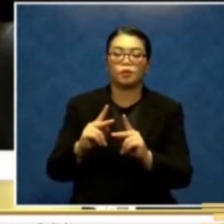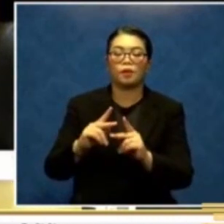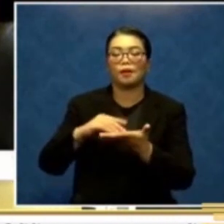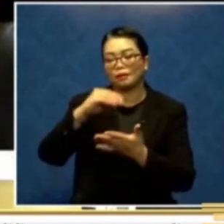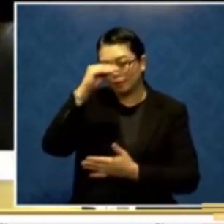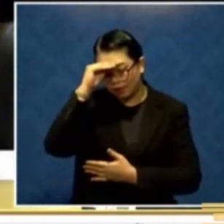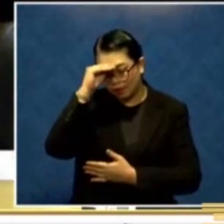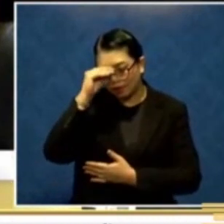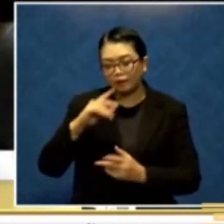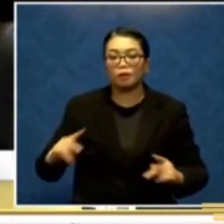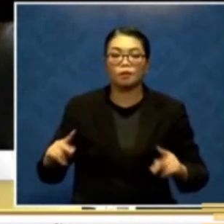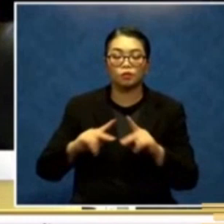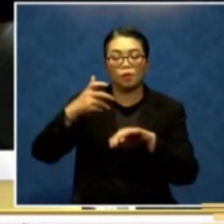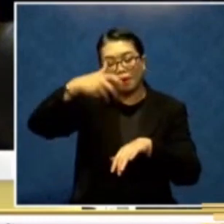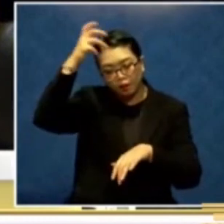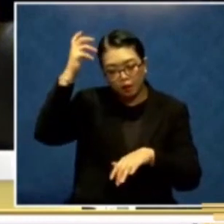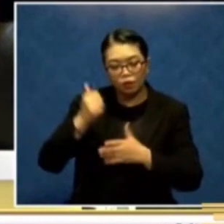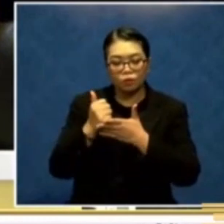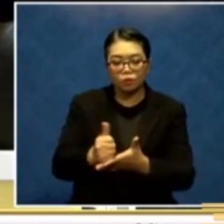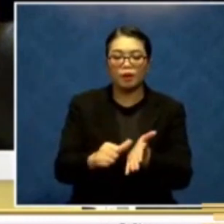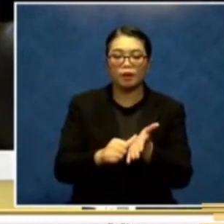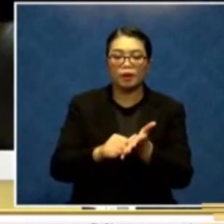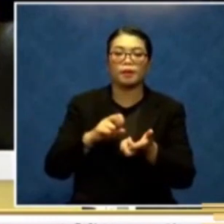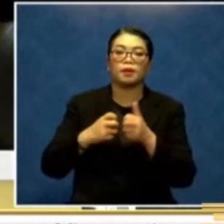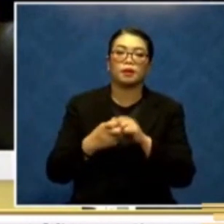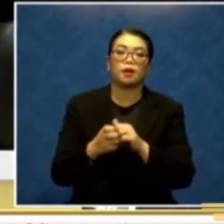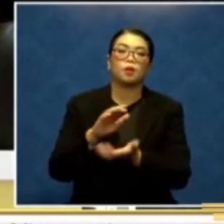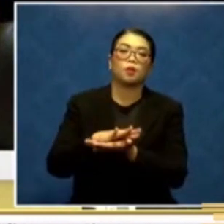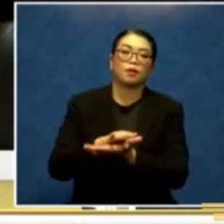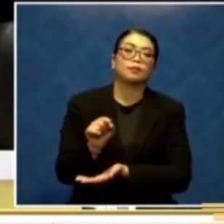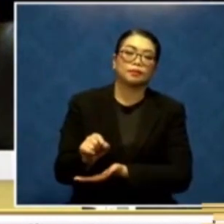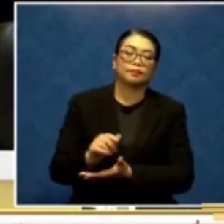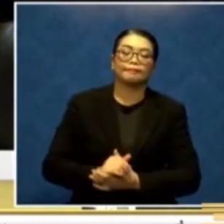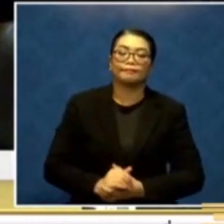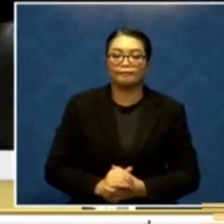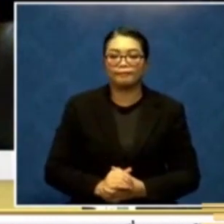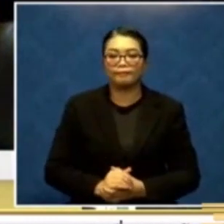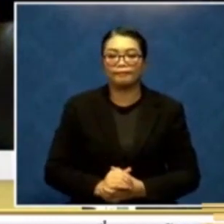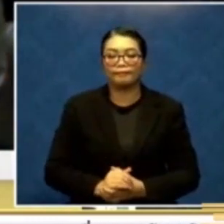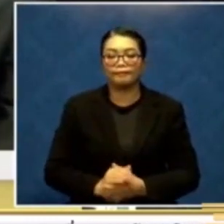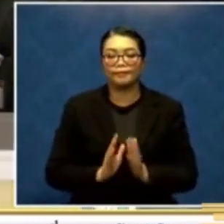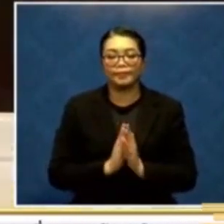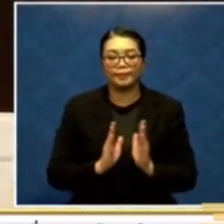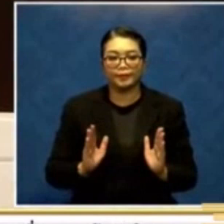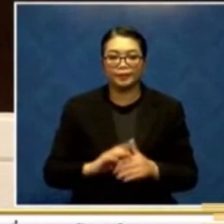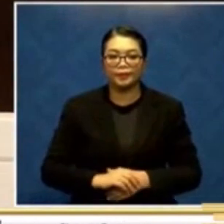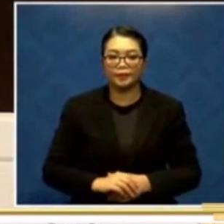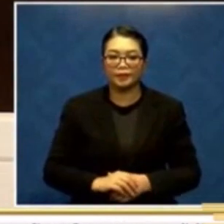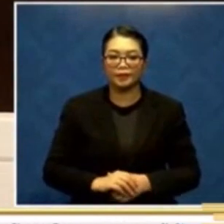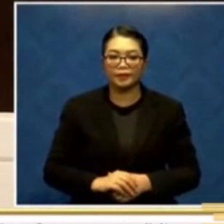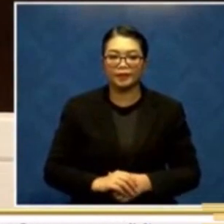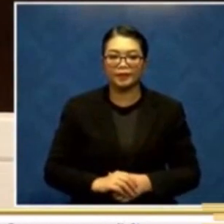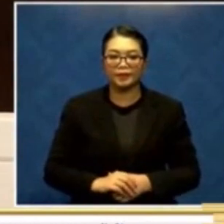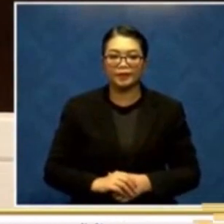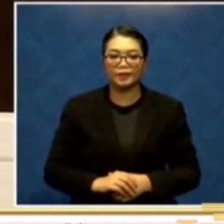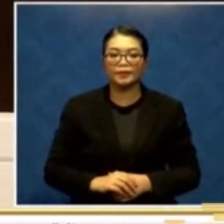si callได้ครั ให้เข้าไปเลน แก้หน่ายเปล อย่เลงโนครัเพื่ผอนประโยชน์ของลล ๆ ขพวกเราครัขบคุครัคัขบคุณมากครับ